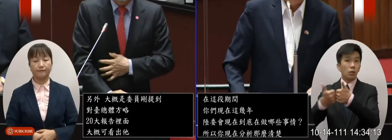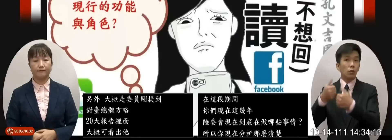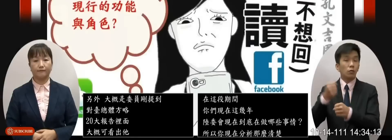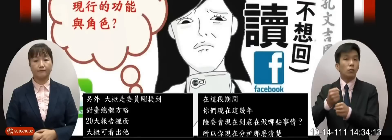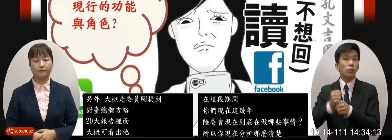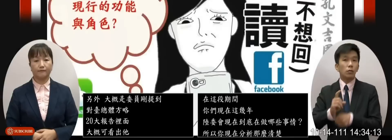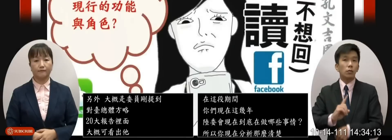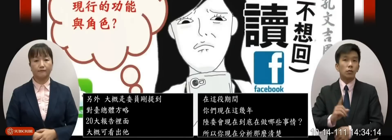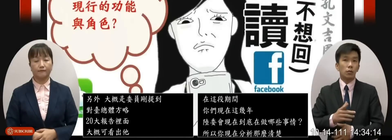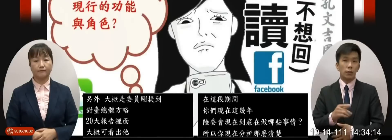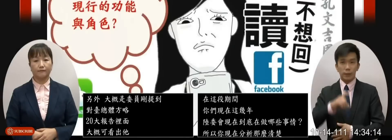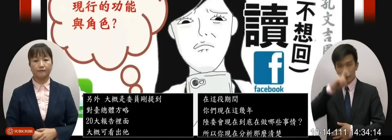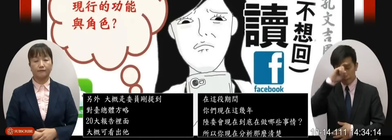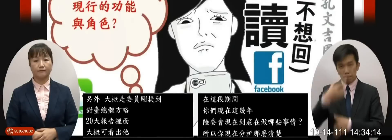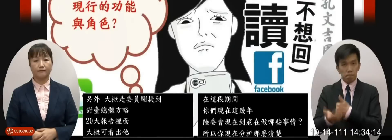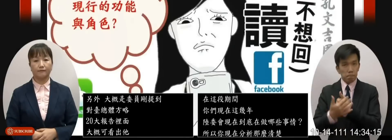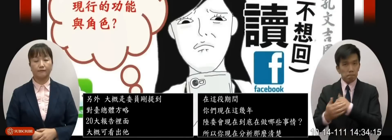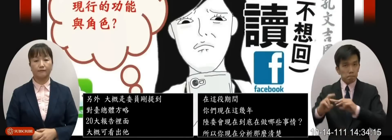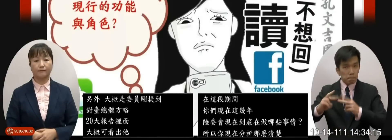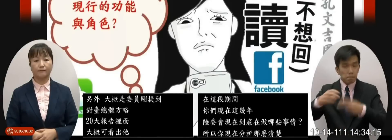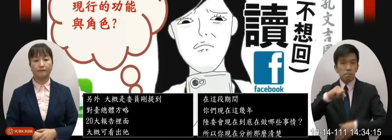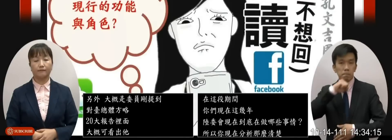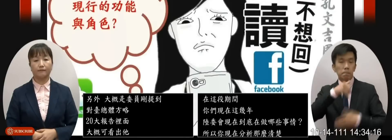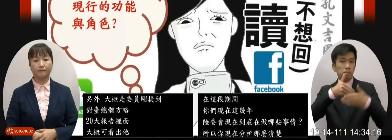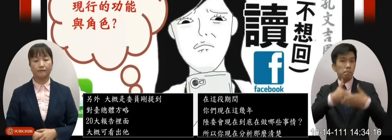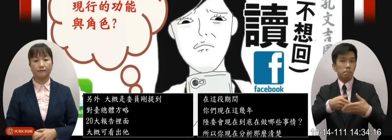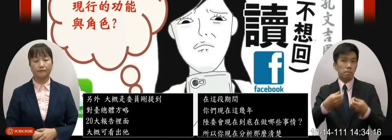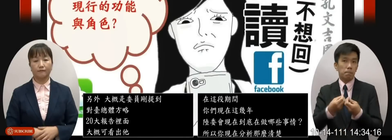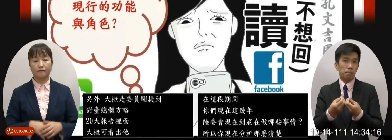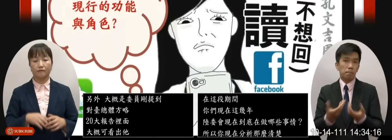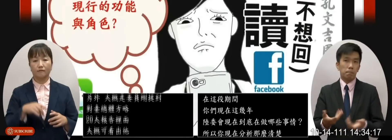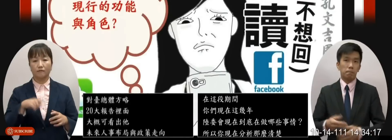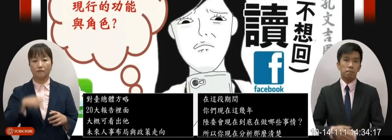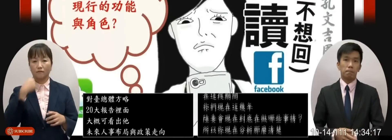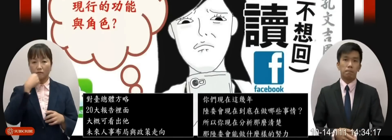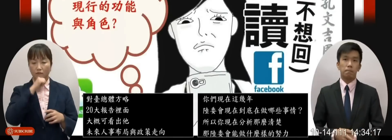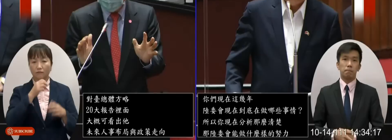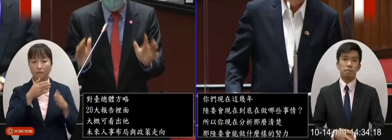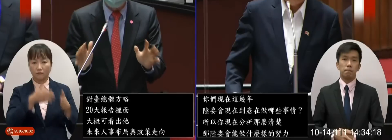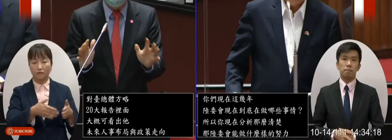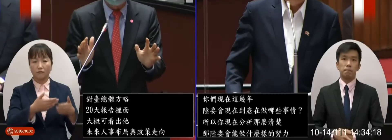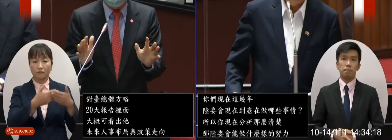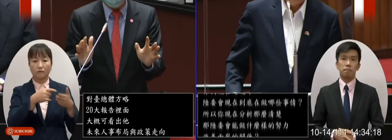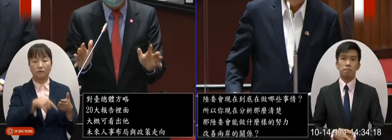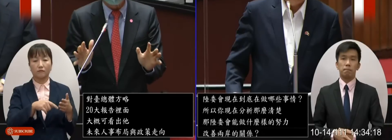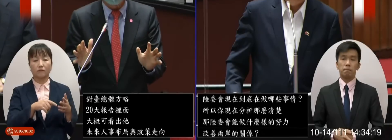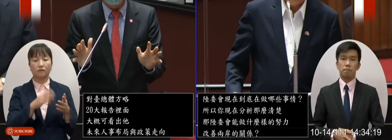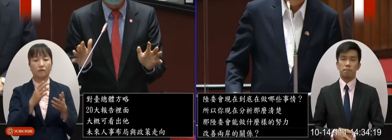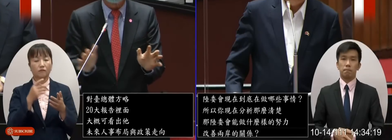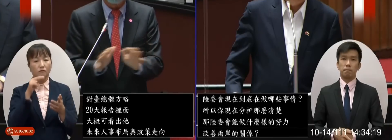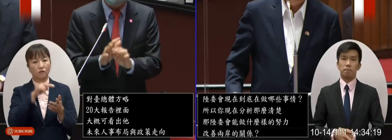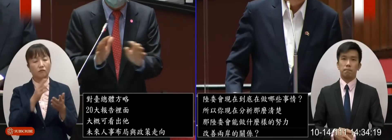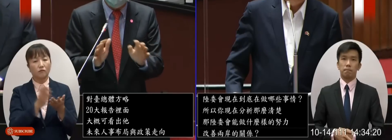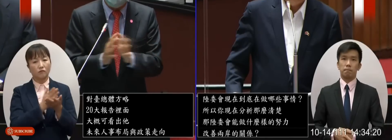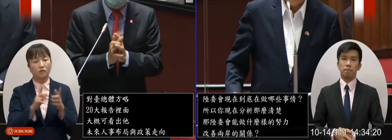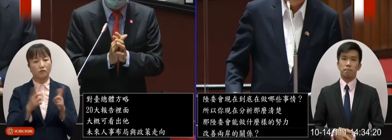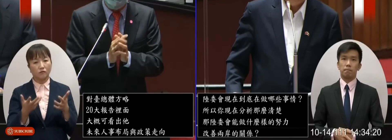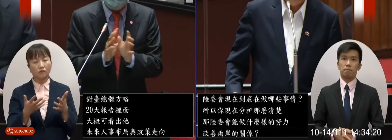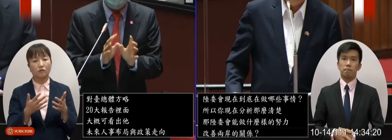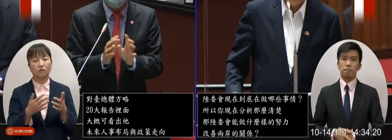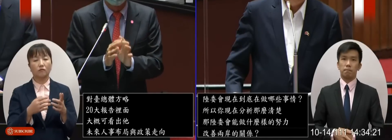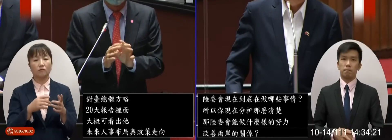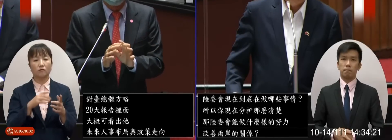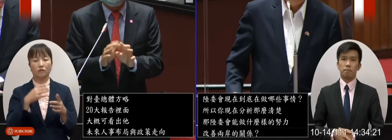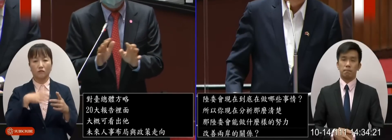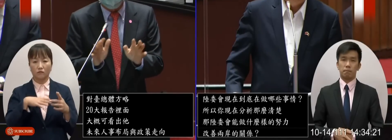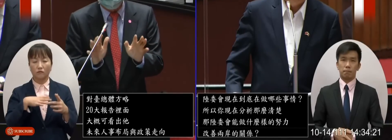力？ 那我们 改善两岸的这样。 对，我们大概会针对他一般来判断啦，我们大概初步的